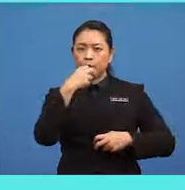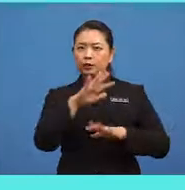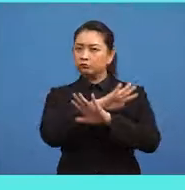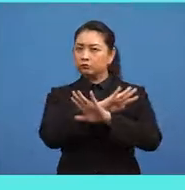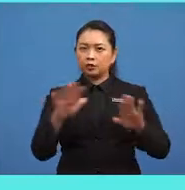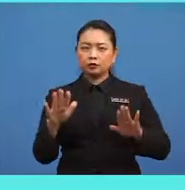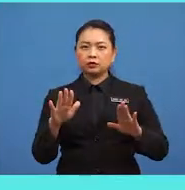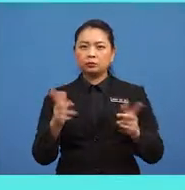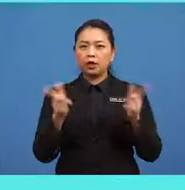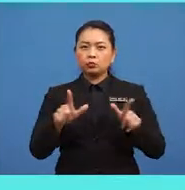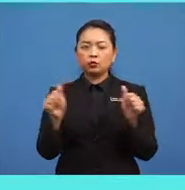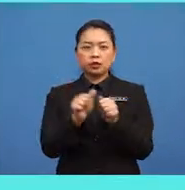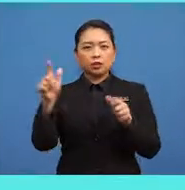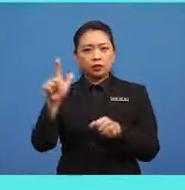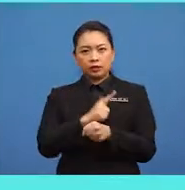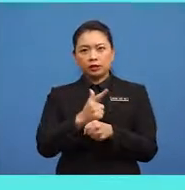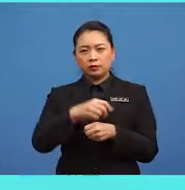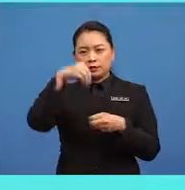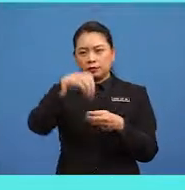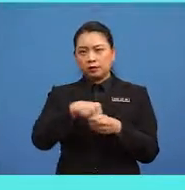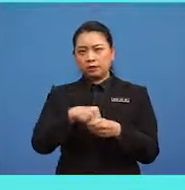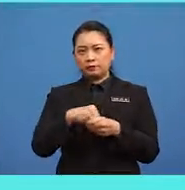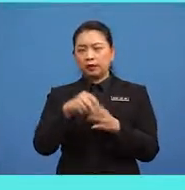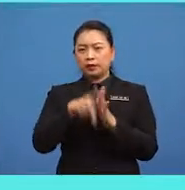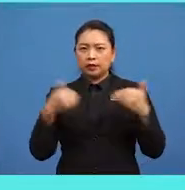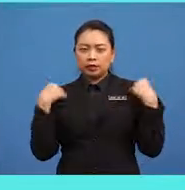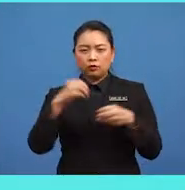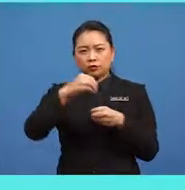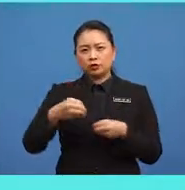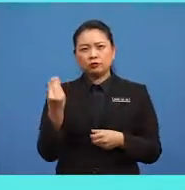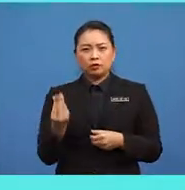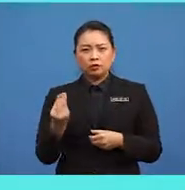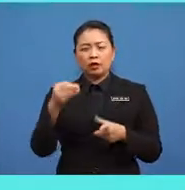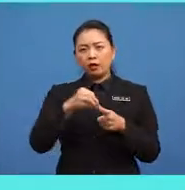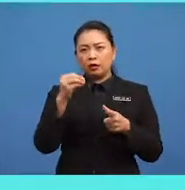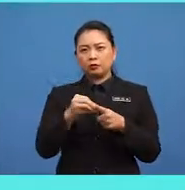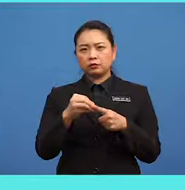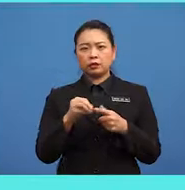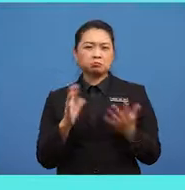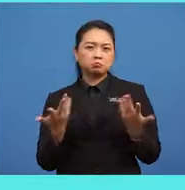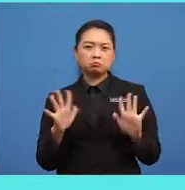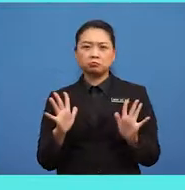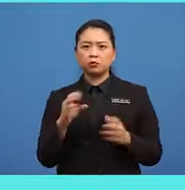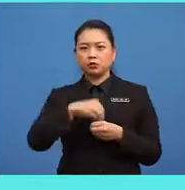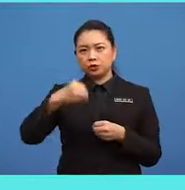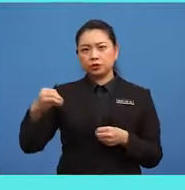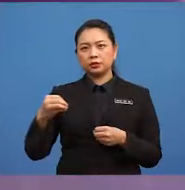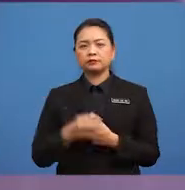berlaku dengan lengkap dalam keadaan oksigen terhad atau tanpa